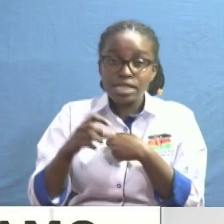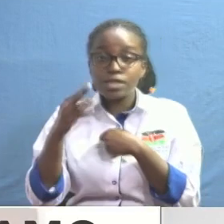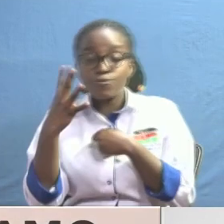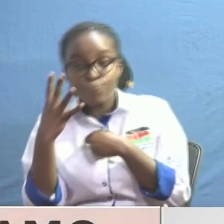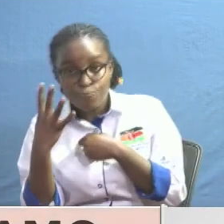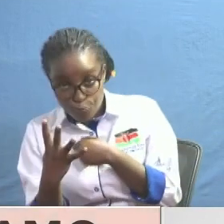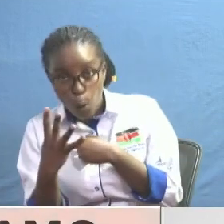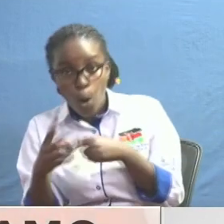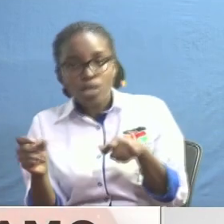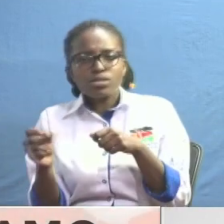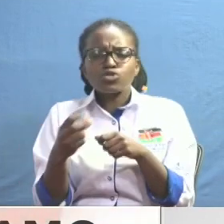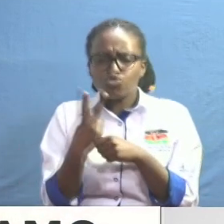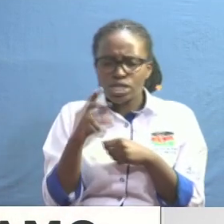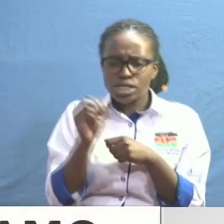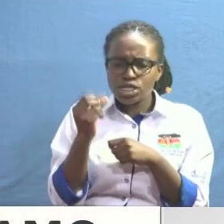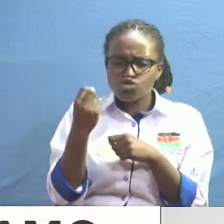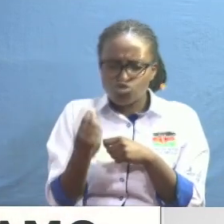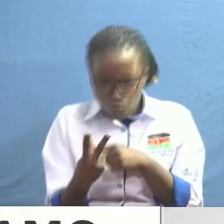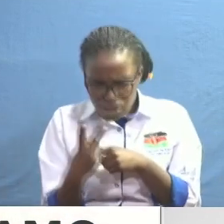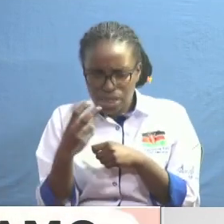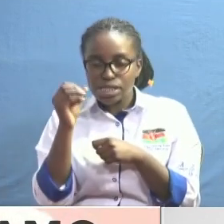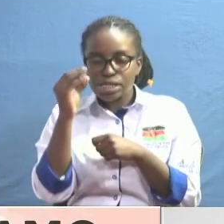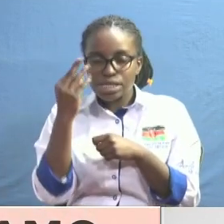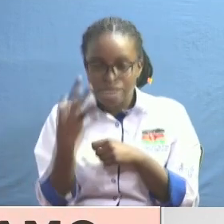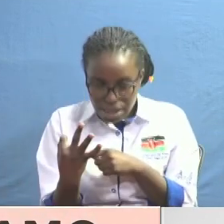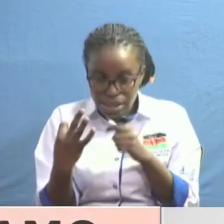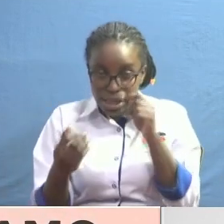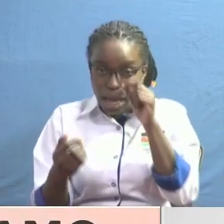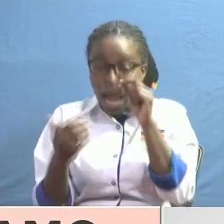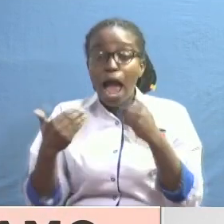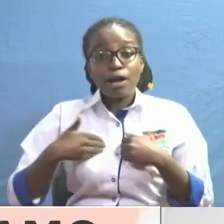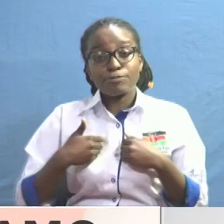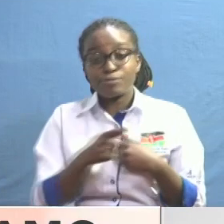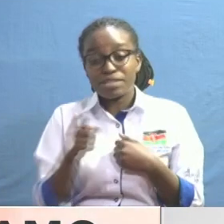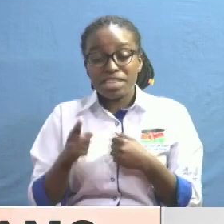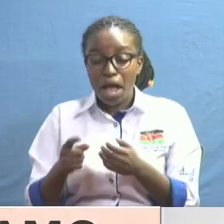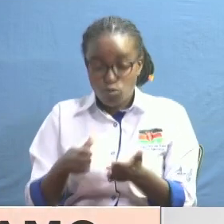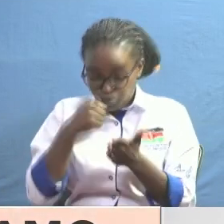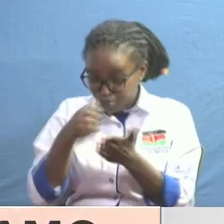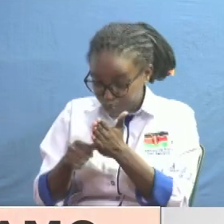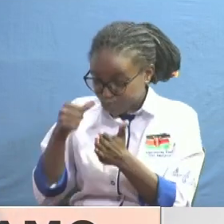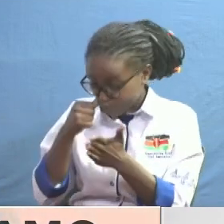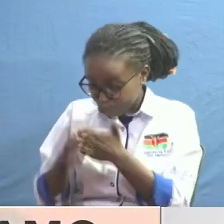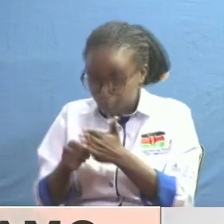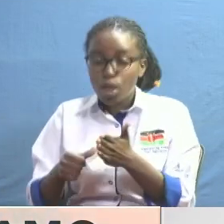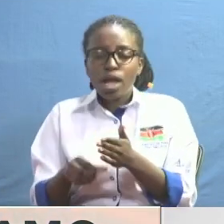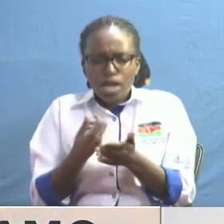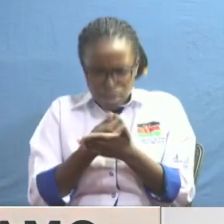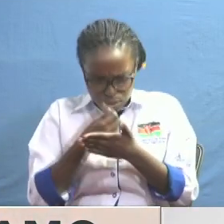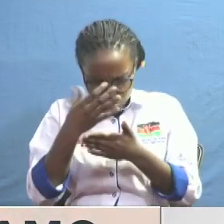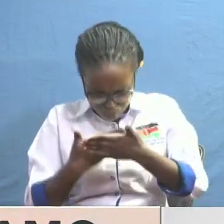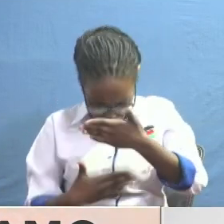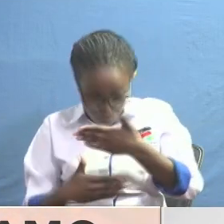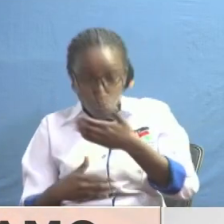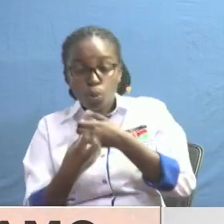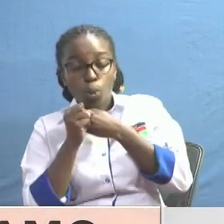2024. Kujibu tuhuma hizo, shirika hili limechapisha taarifa ya kina ikidhihirisha uwazi. Taarifa